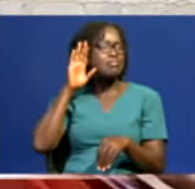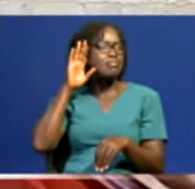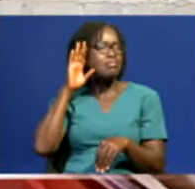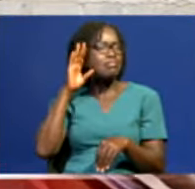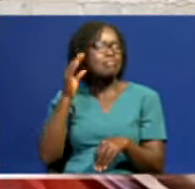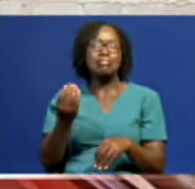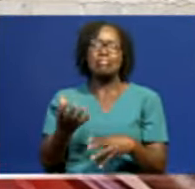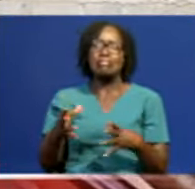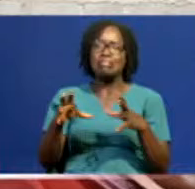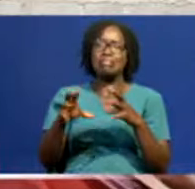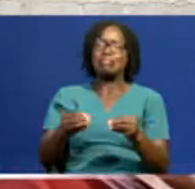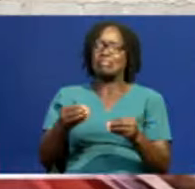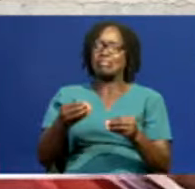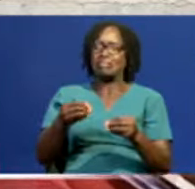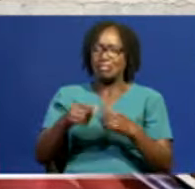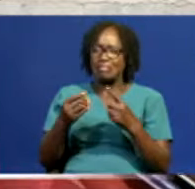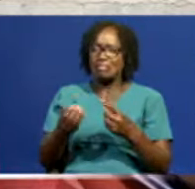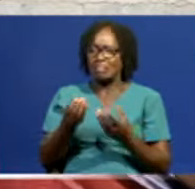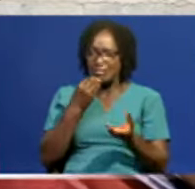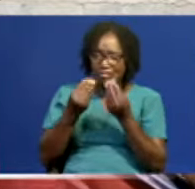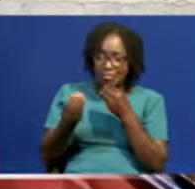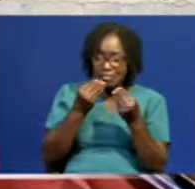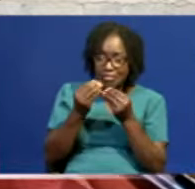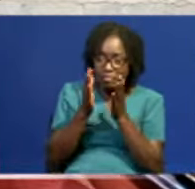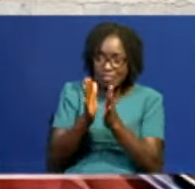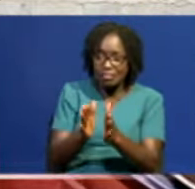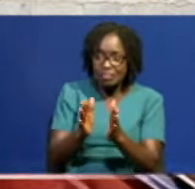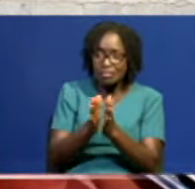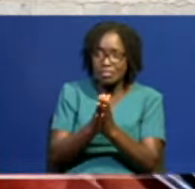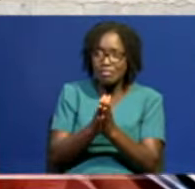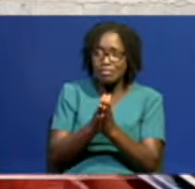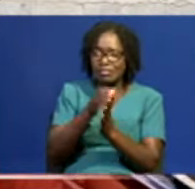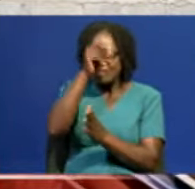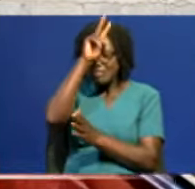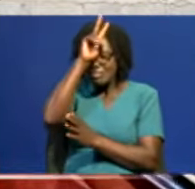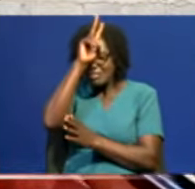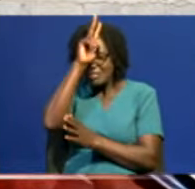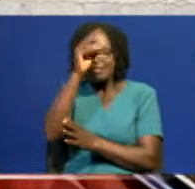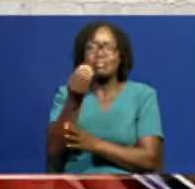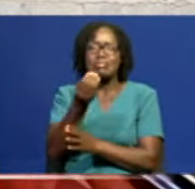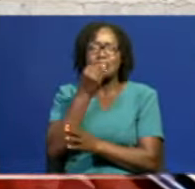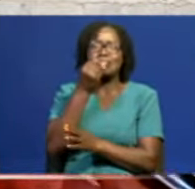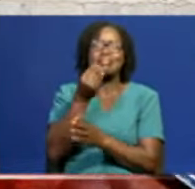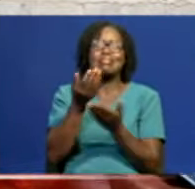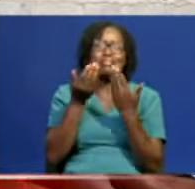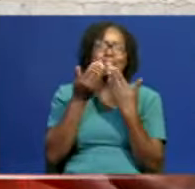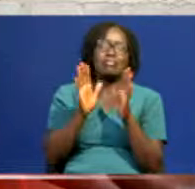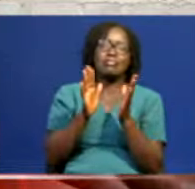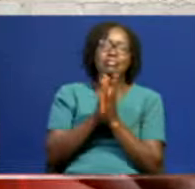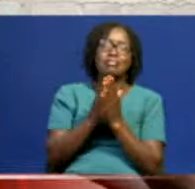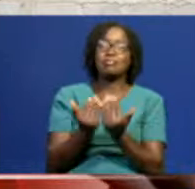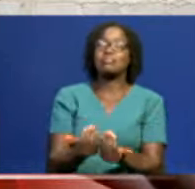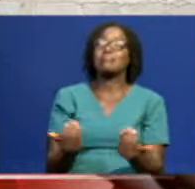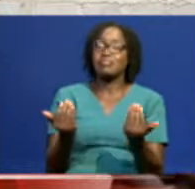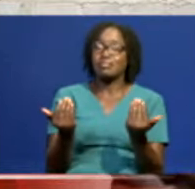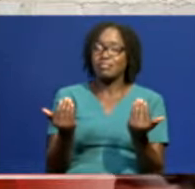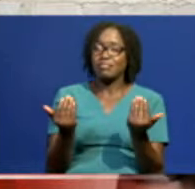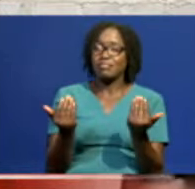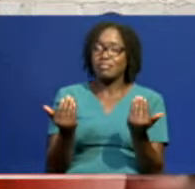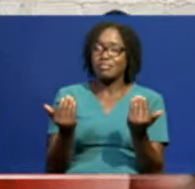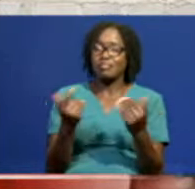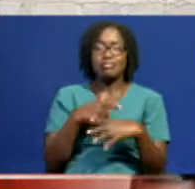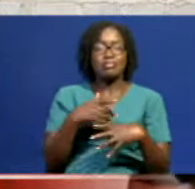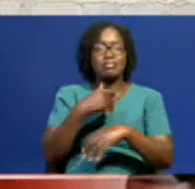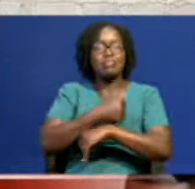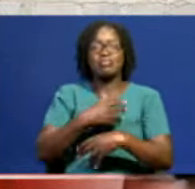mtu. Fisi kila wakati umesikia iko kwa nini ya mambuzi na kumekula buzi. Watoto huku wakienda